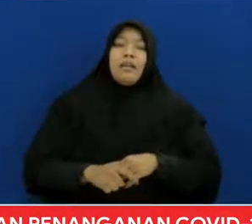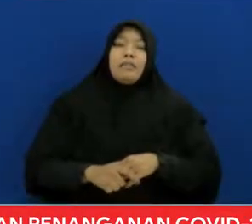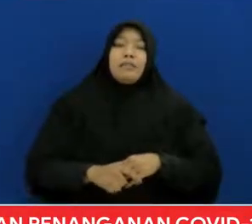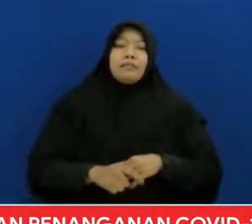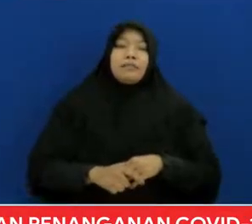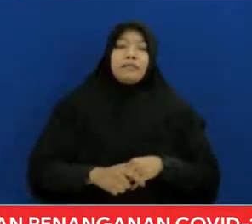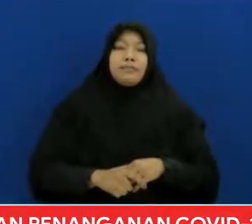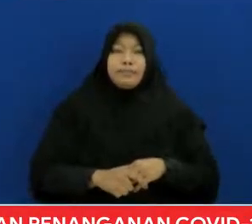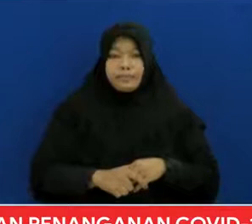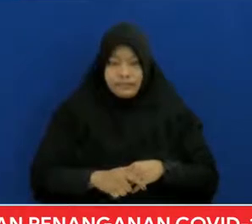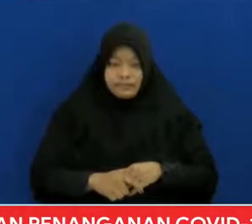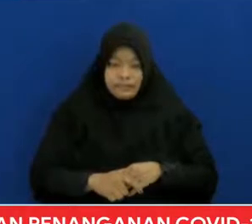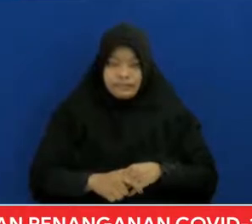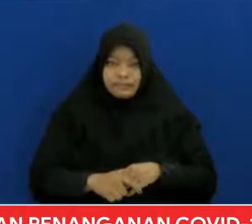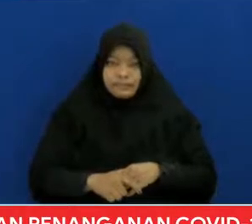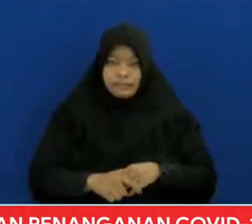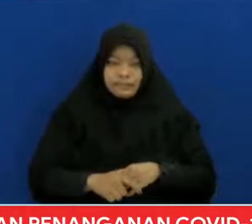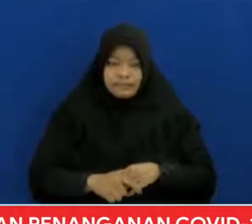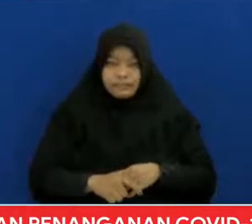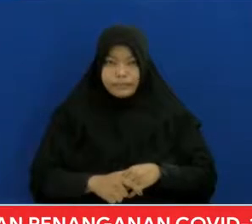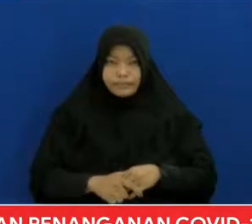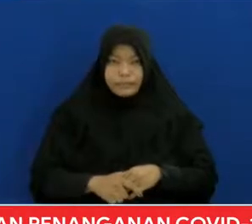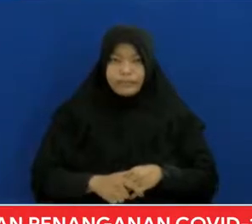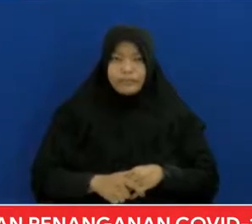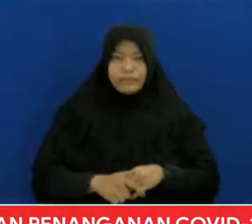Kemudian ada pertanyaan kedua.